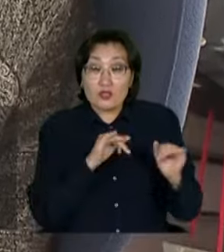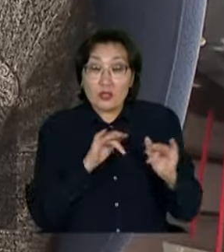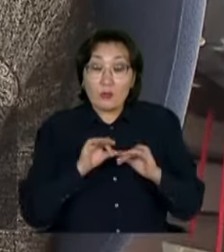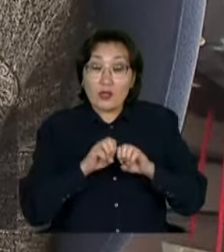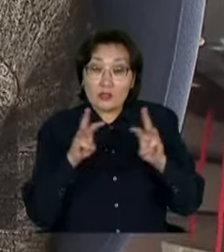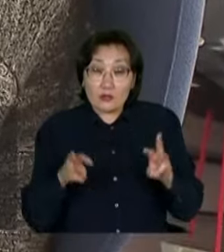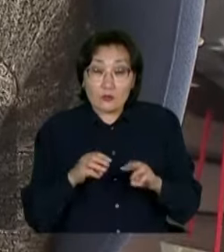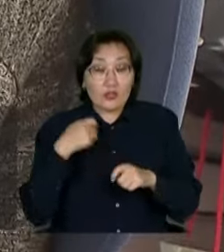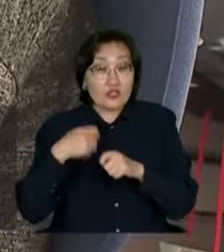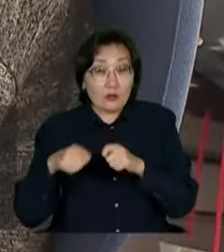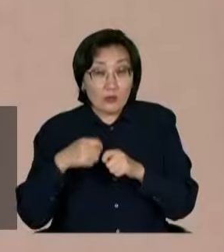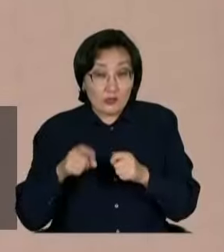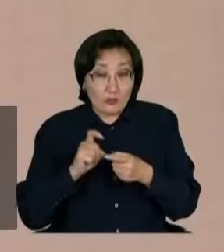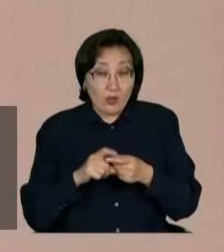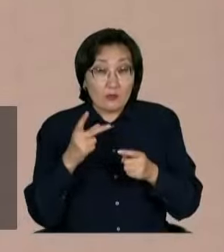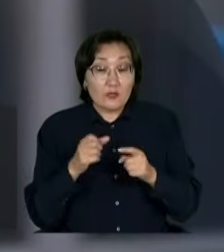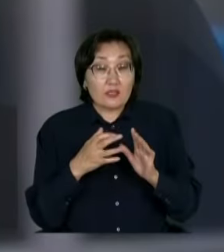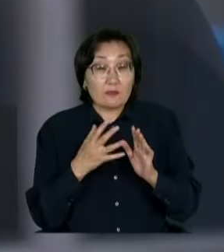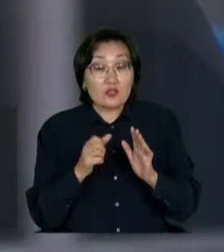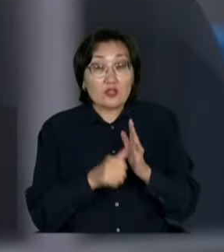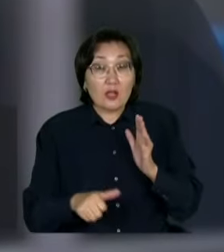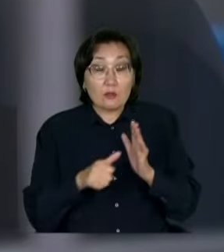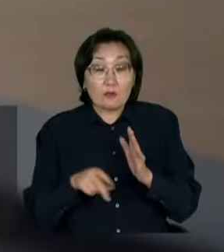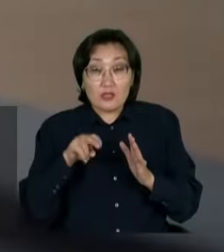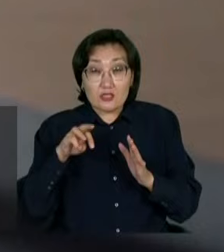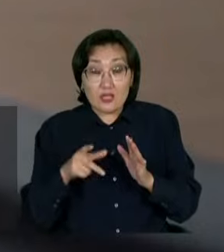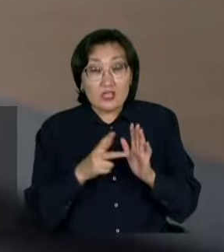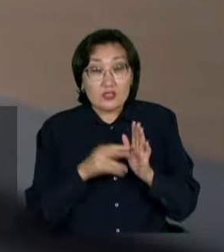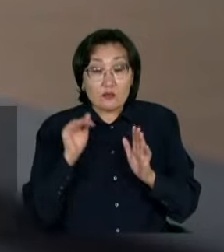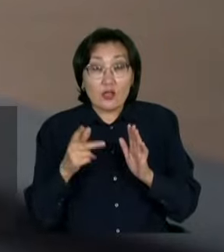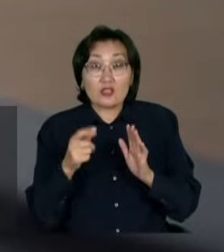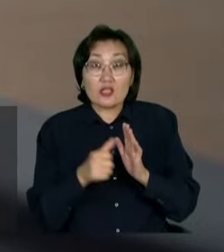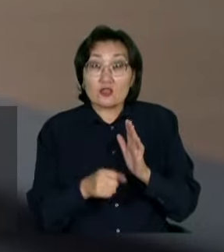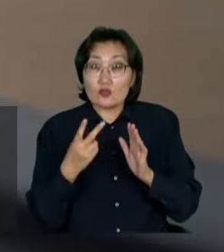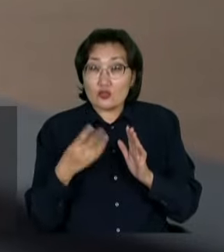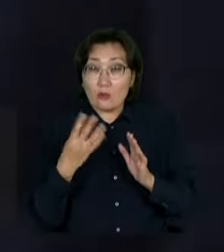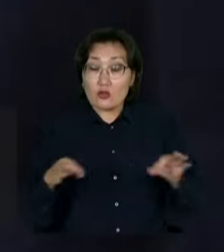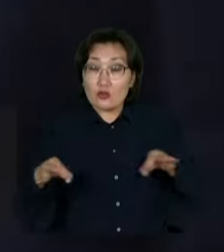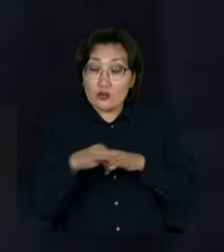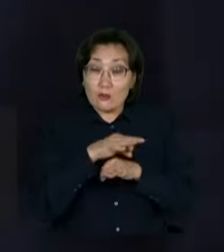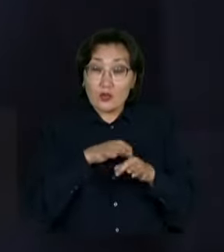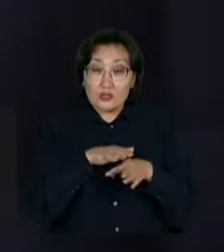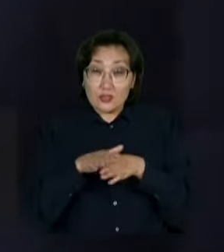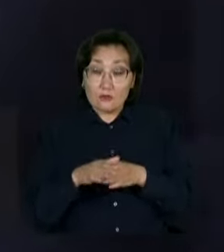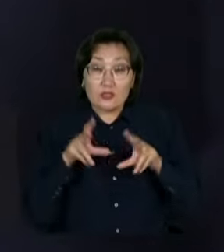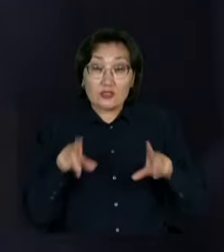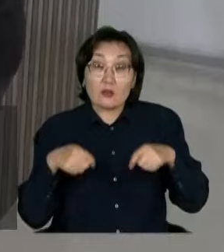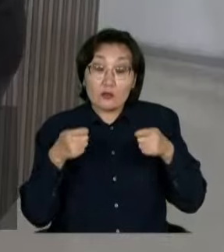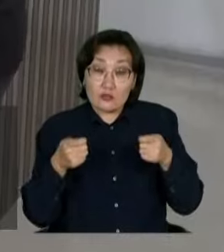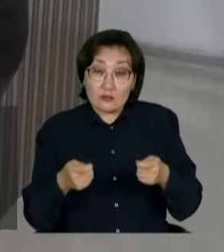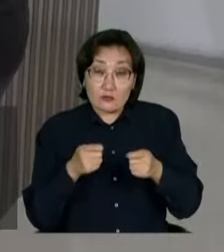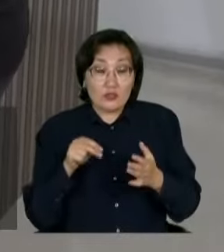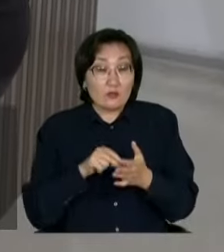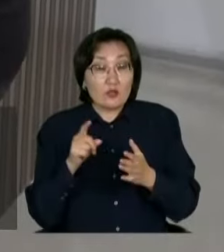қамтылыпты. Субсидиялау бойынша 566 миллиард теңге 8624 жоба мақұлданған, ал кепілдік беру бойынша